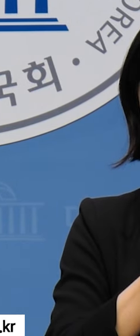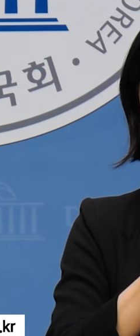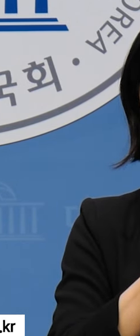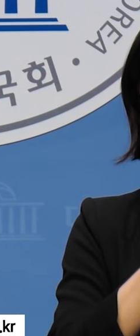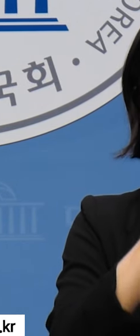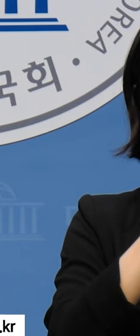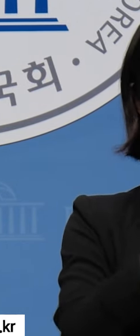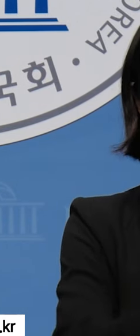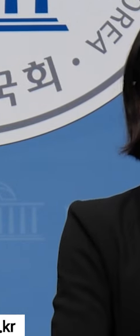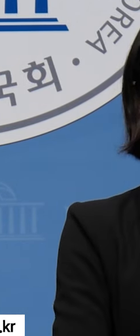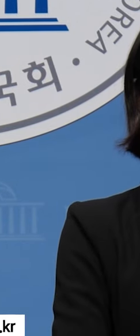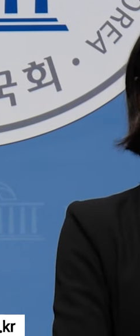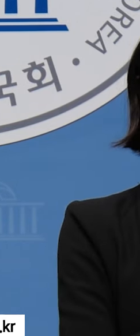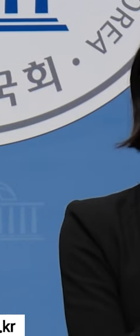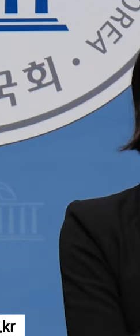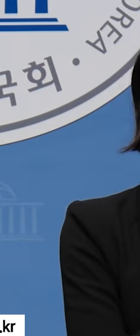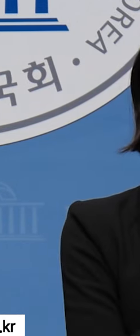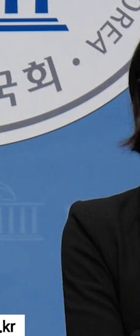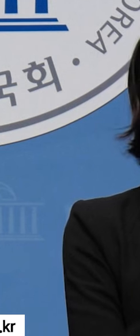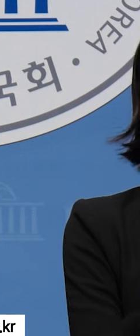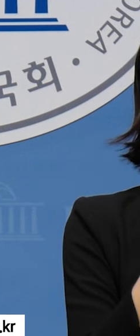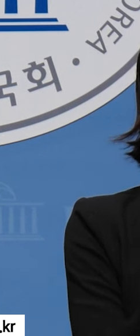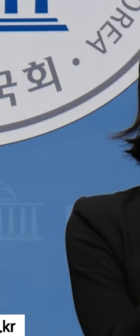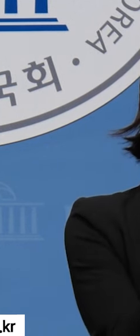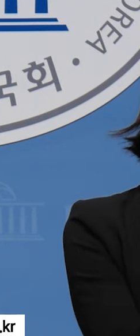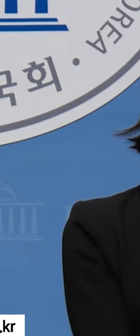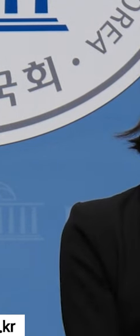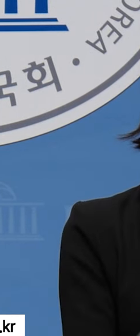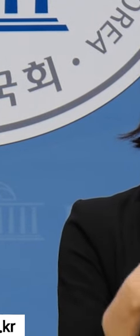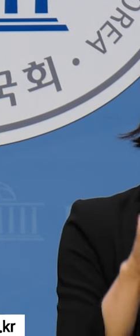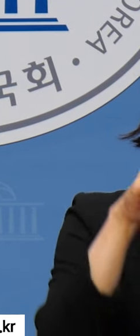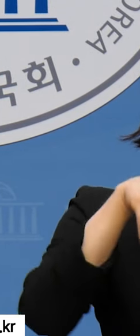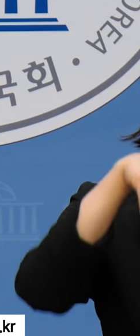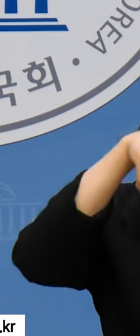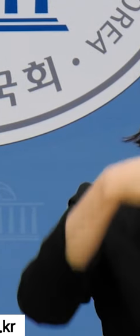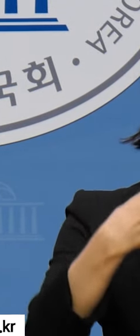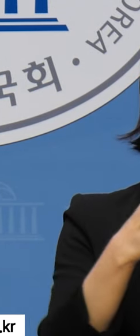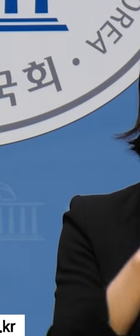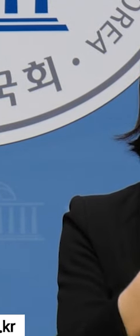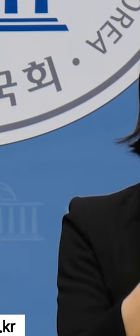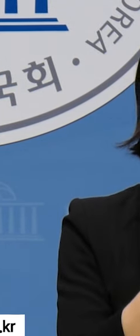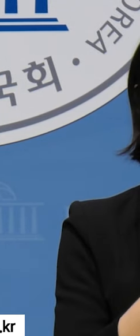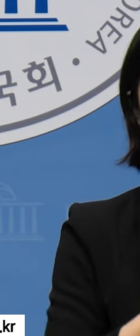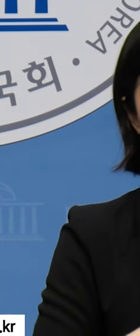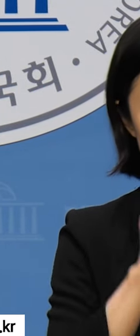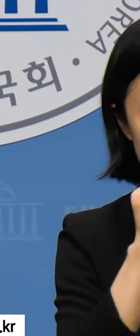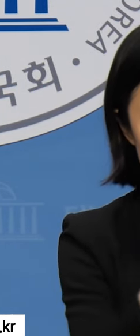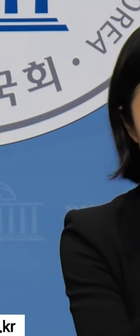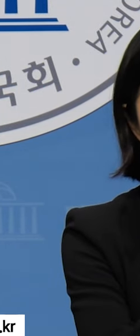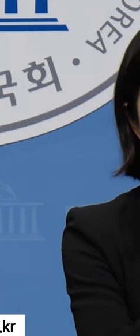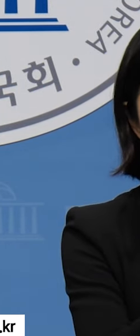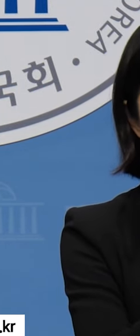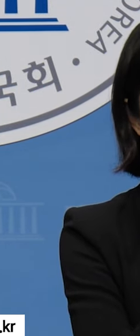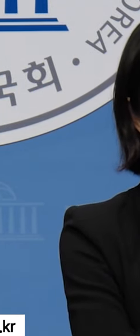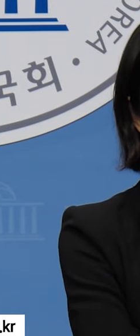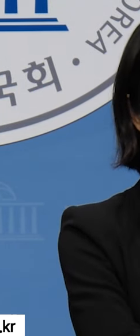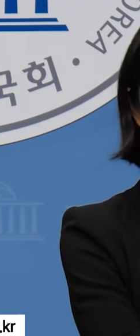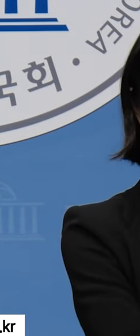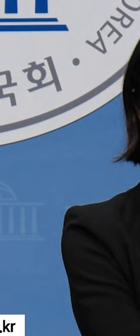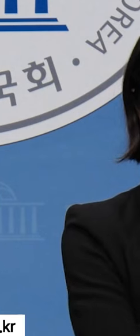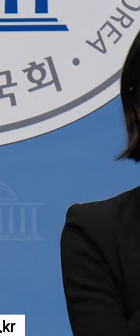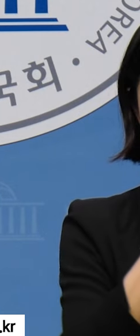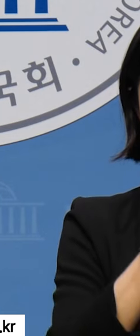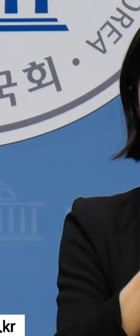조작 의혹이 연일 커지고 있습니다 대통령의 측근으로 불리는 장해찬 전 국민의 임